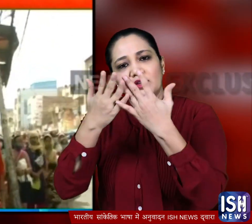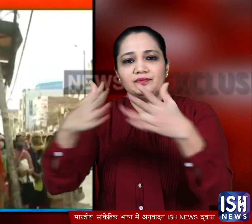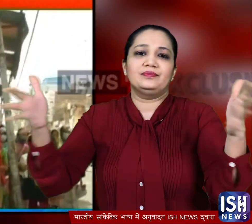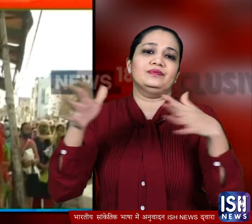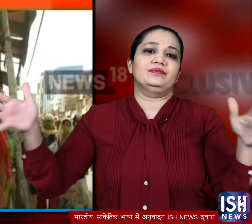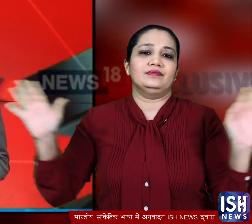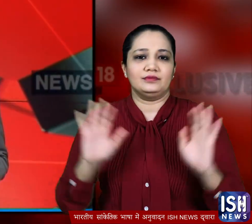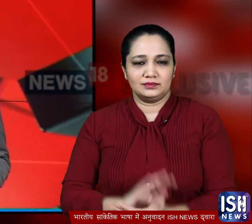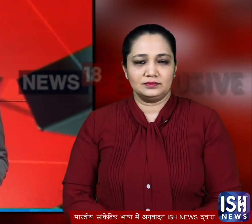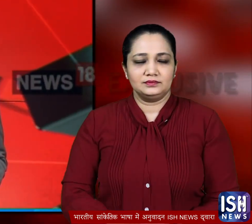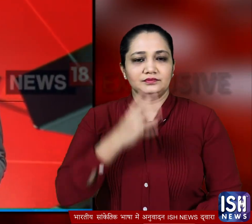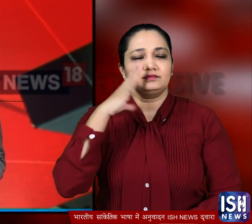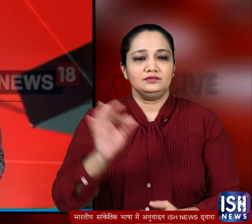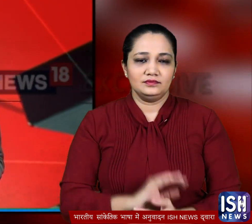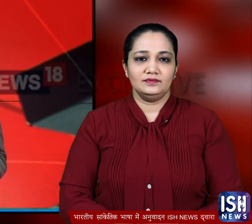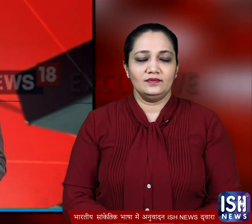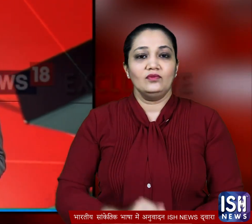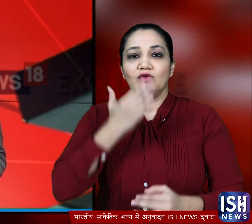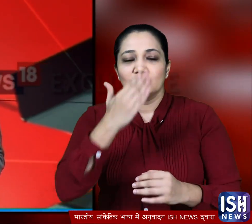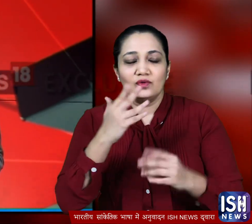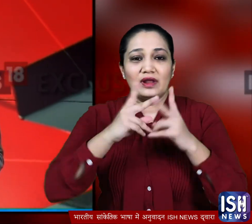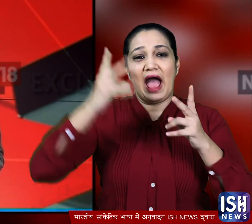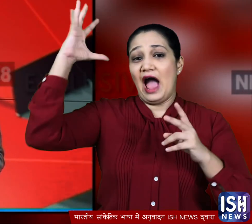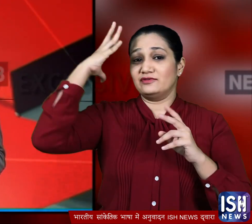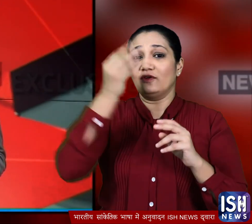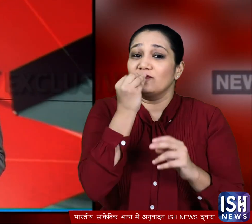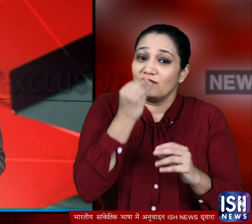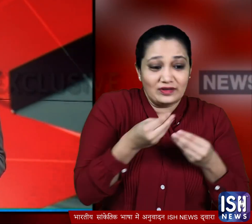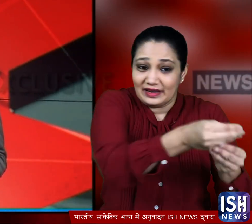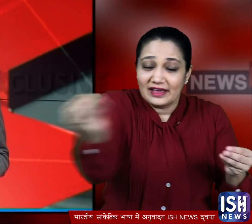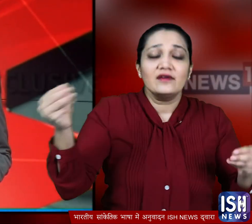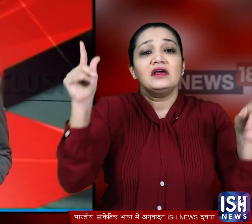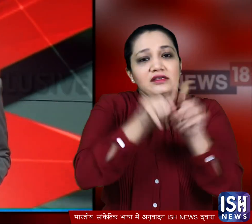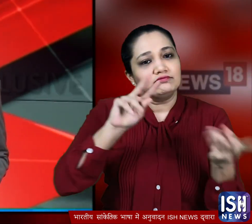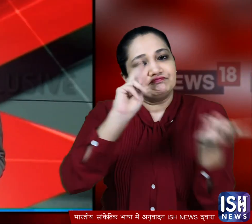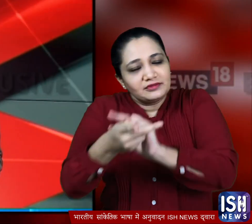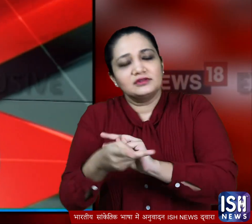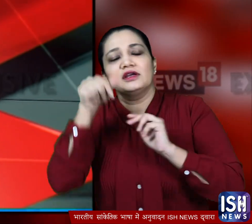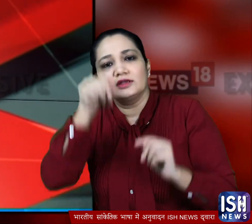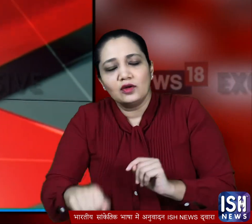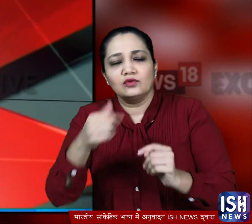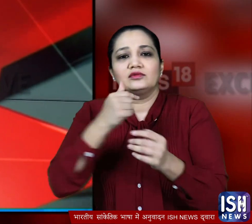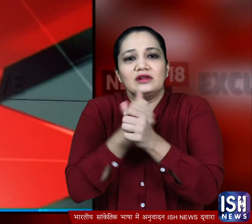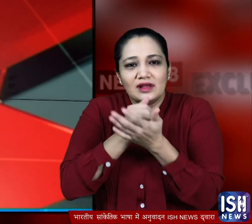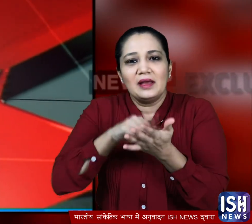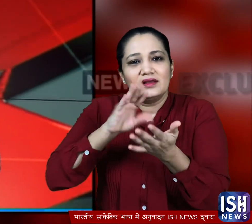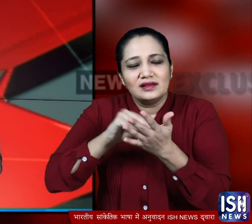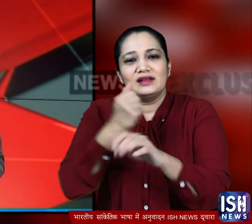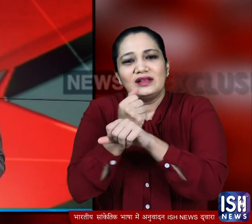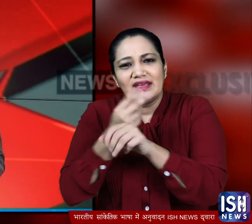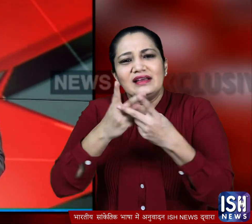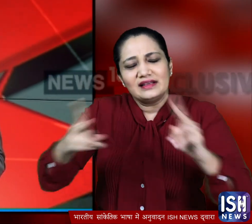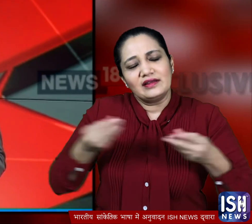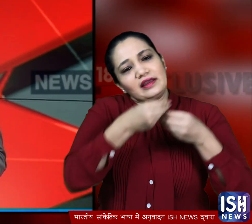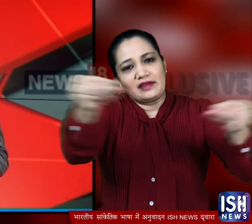वहां से हटाया। सौभाग्य की एक बात है कि स्कूलों में मिड डे मील के एवज में सरकार छात्र छात्राओं को सूखा राशन दे रही है, और दिल्ली